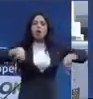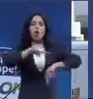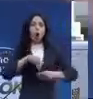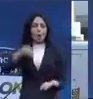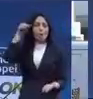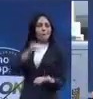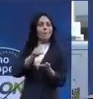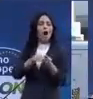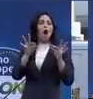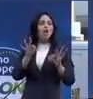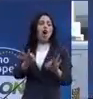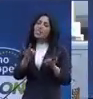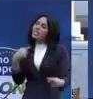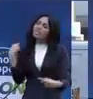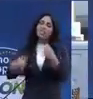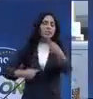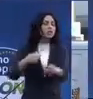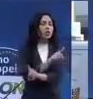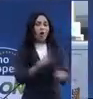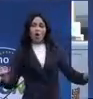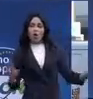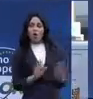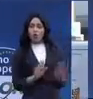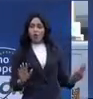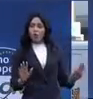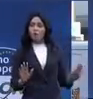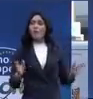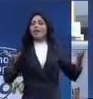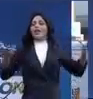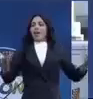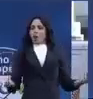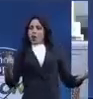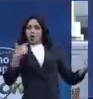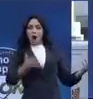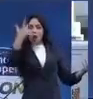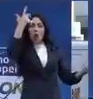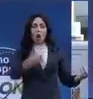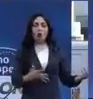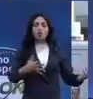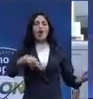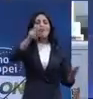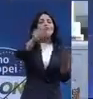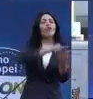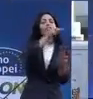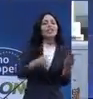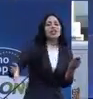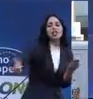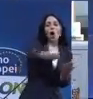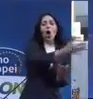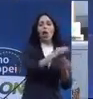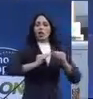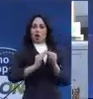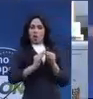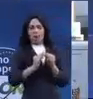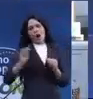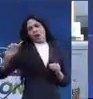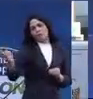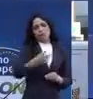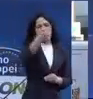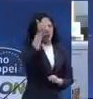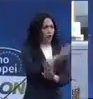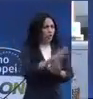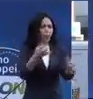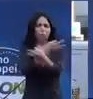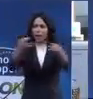quello che siamo allora io lo so come si prendono i voti sappiamo tutti come si